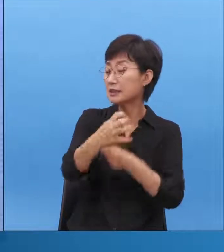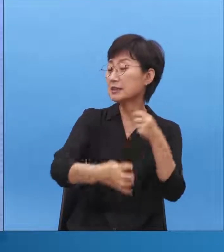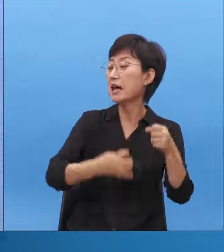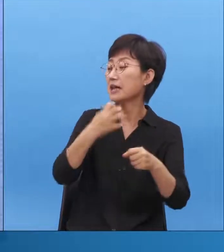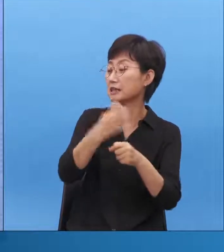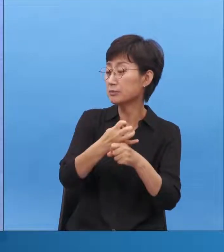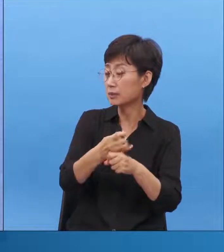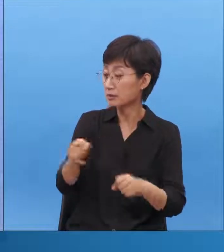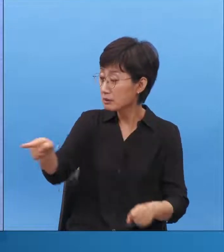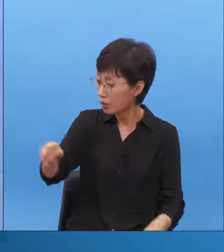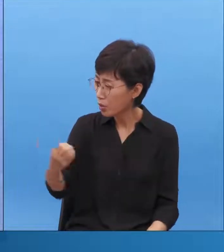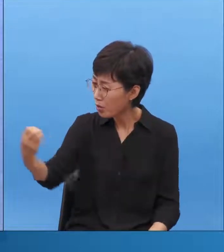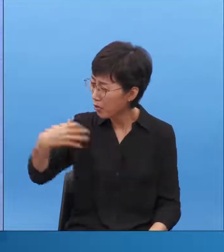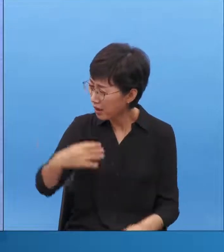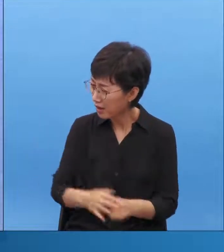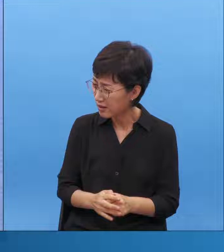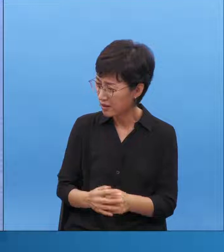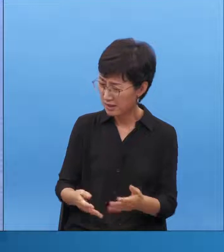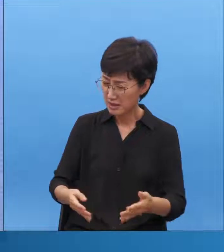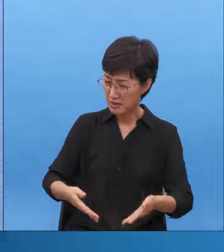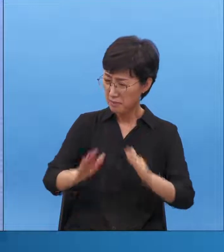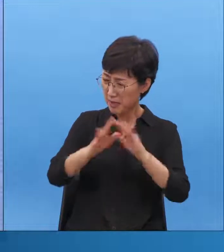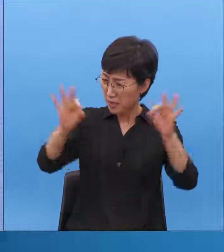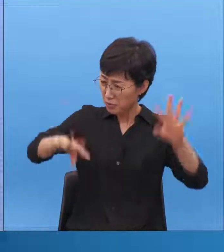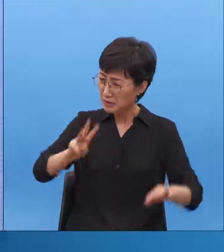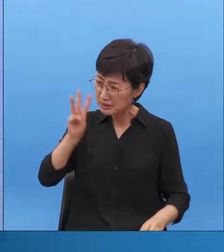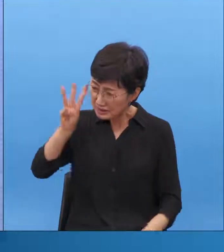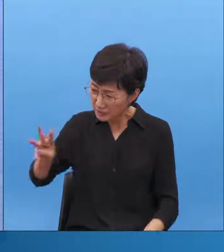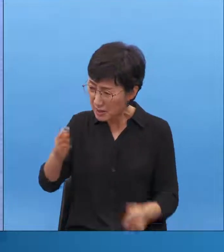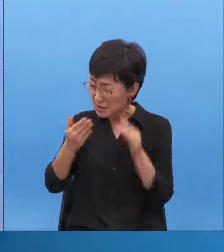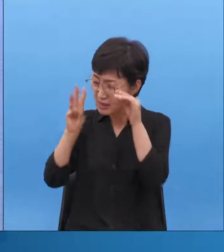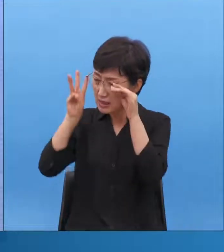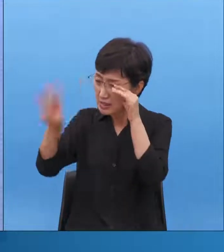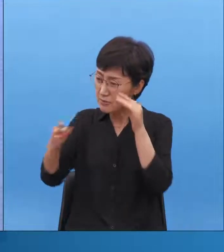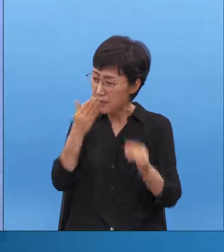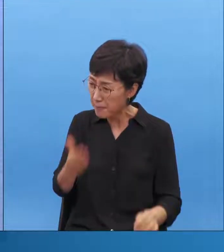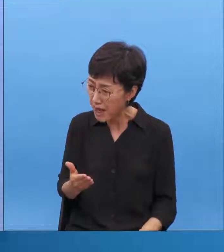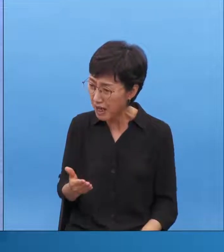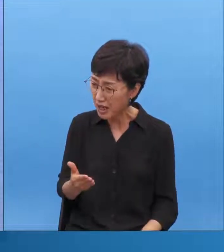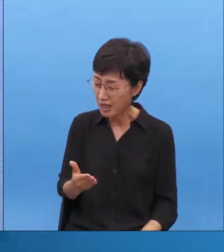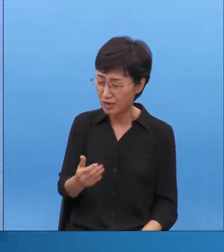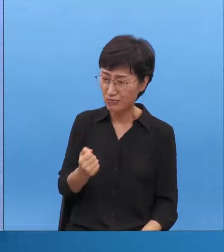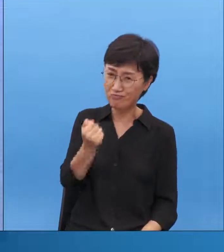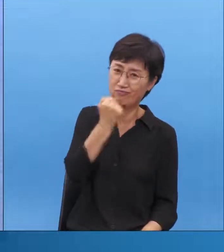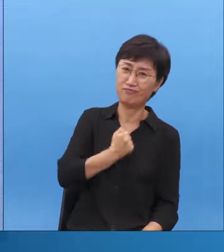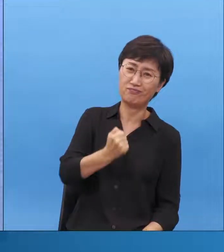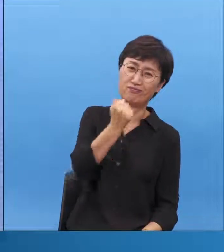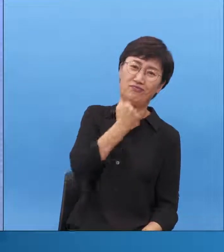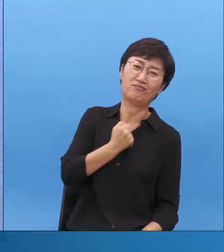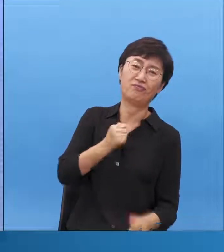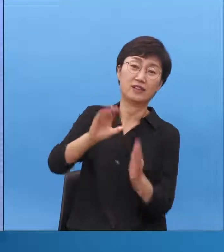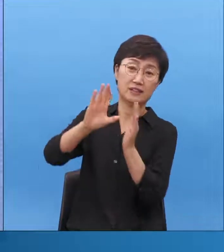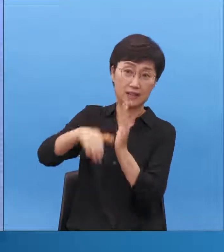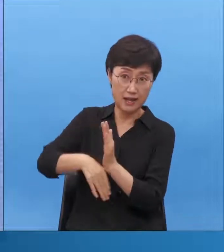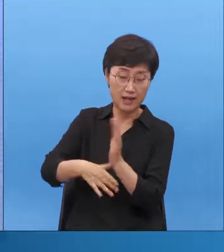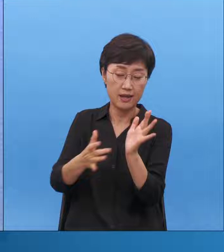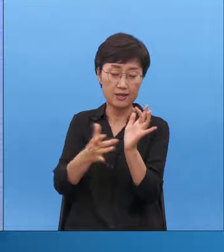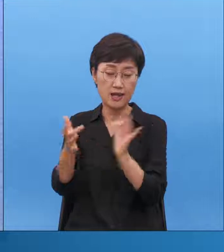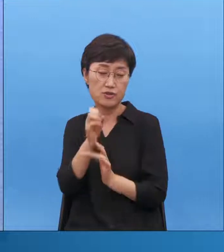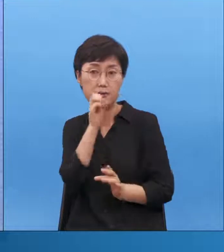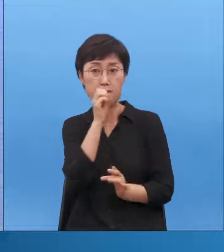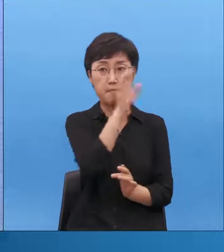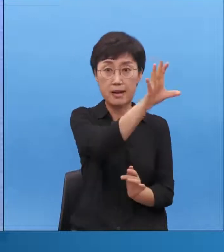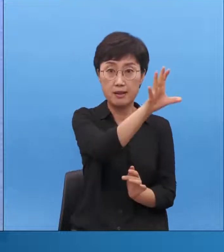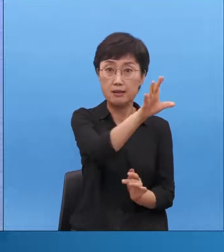걸린 지은 거를 네가 3일 만에 짓겠다고? You're going to build this in 3 days when it took us 46 years to build?" 그때 예수님이 하신 말씀입니다. And it was at